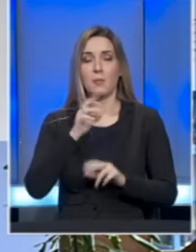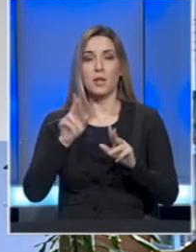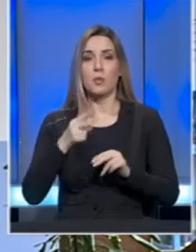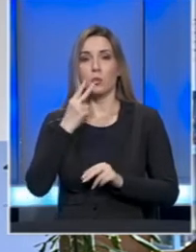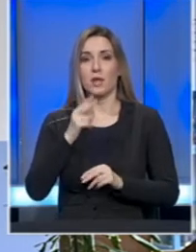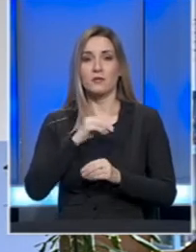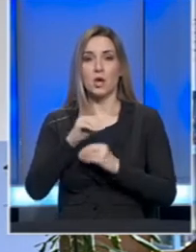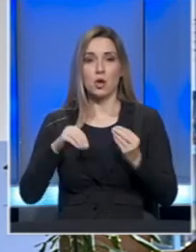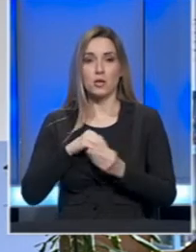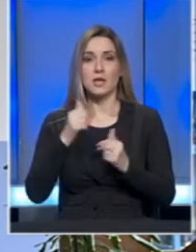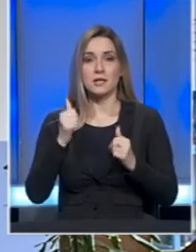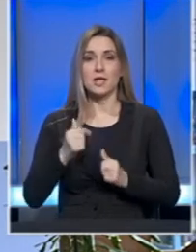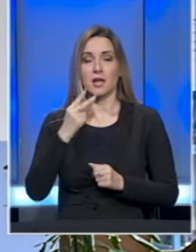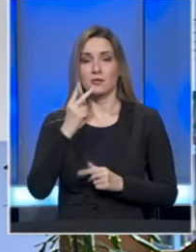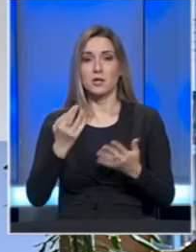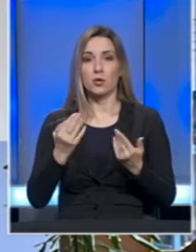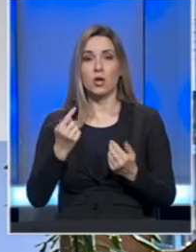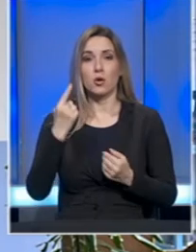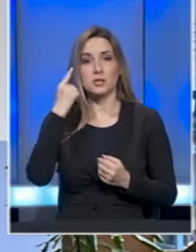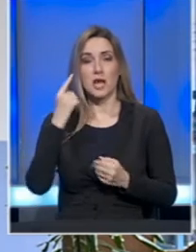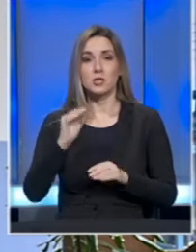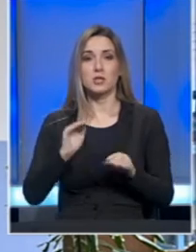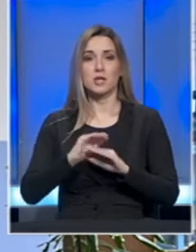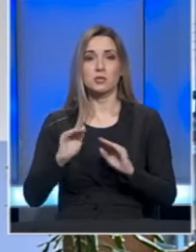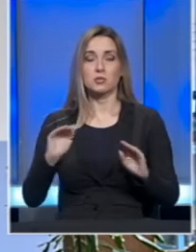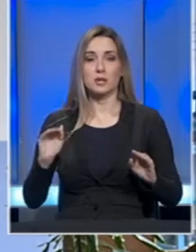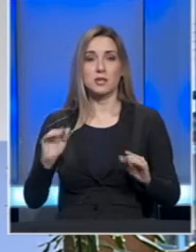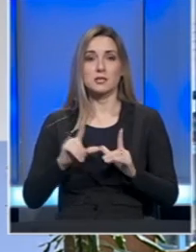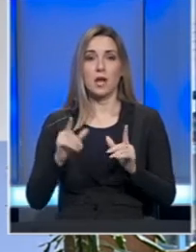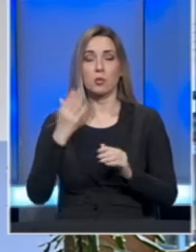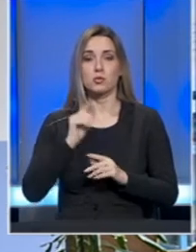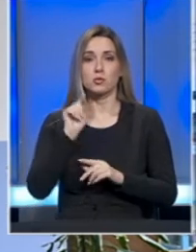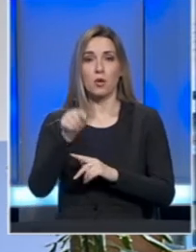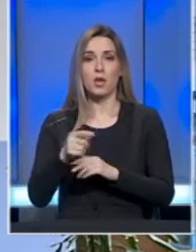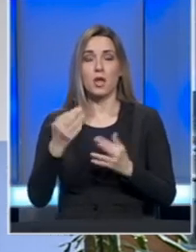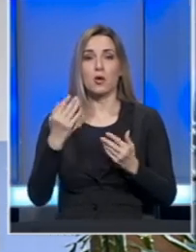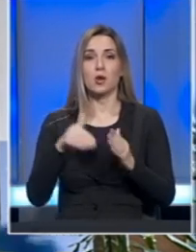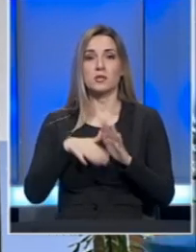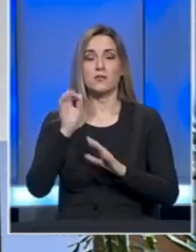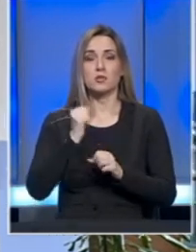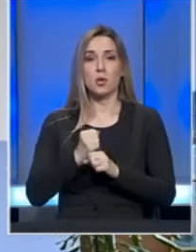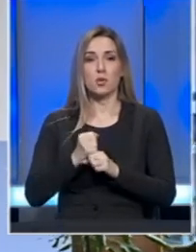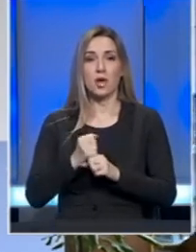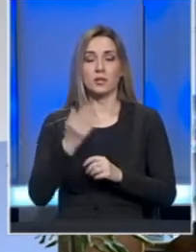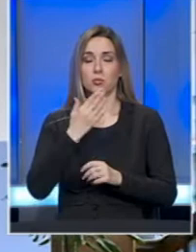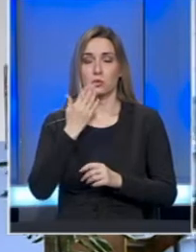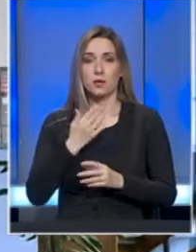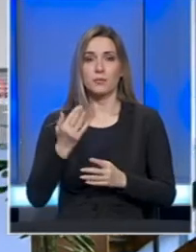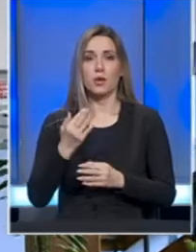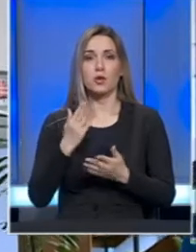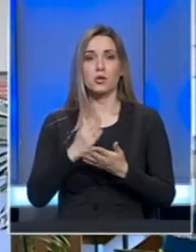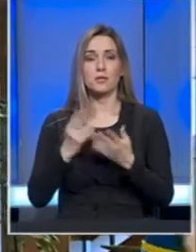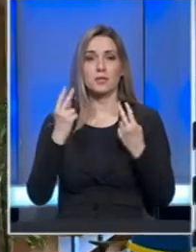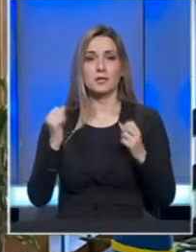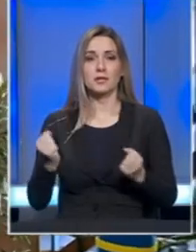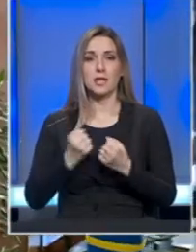vide roditelje, tek sad vide koliko znači kad su djeca u školi, koliko se posao u stvari uradi dok su djeca u školi. Koliko će teško biti vrednovati